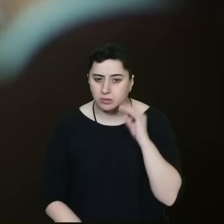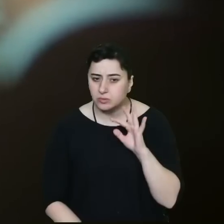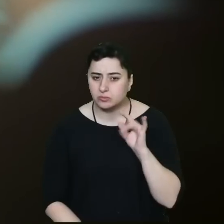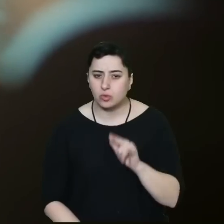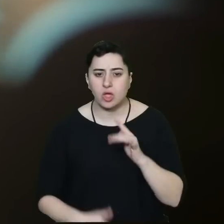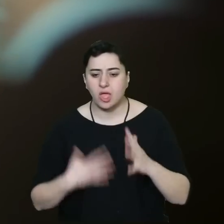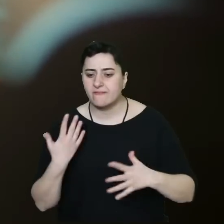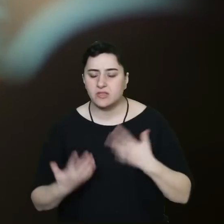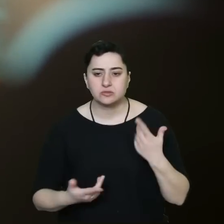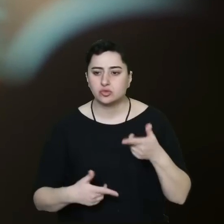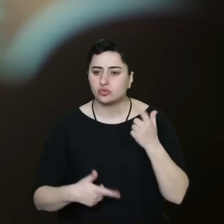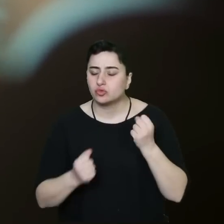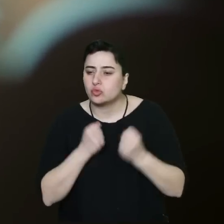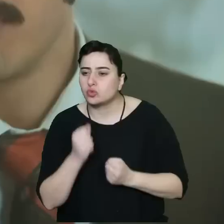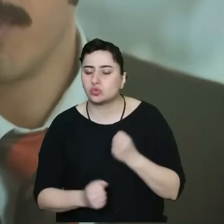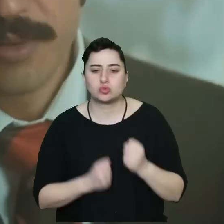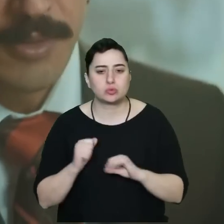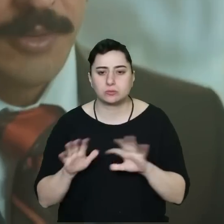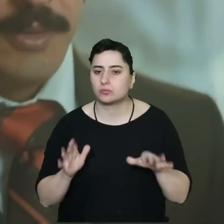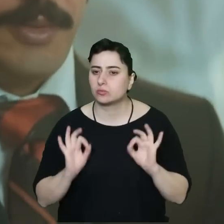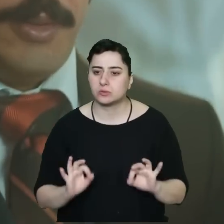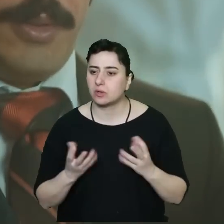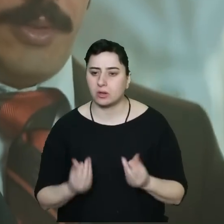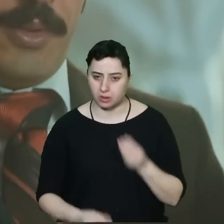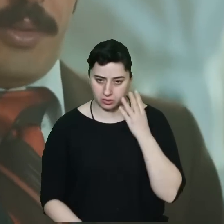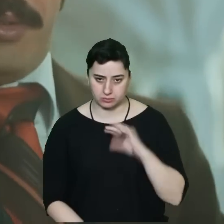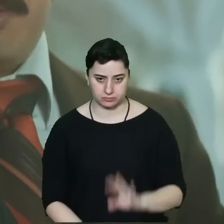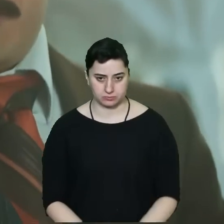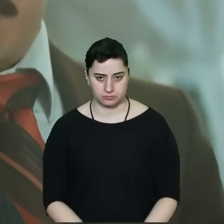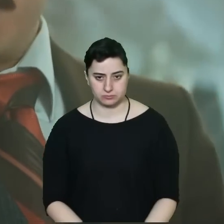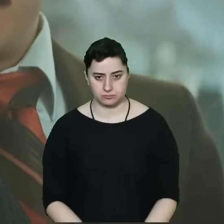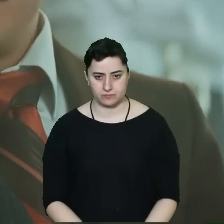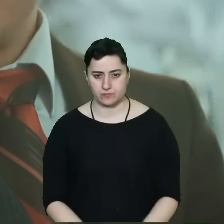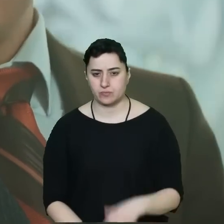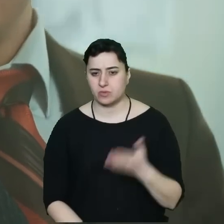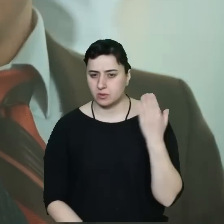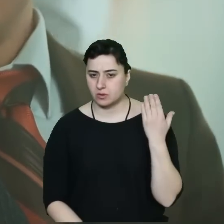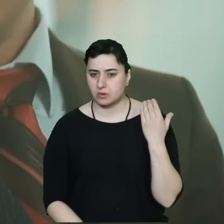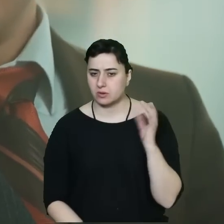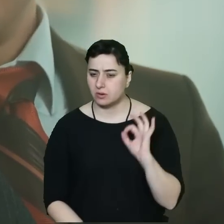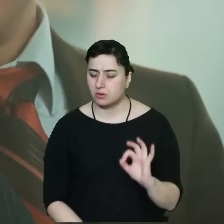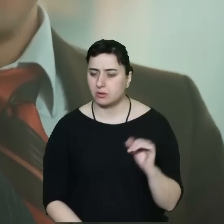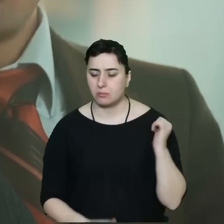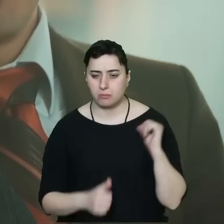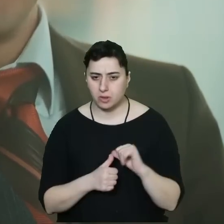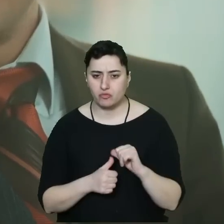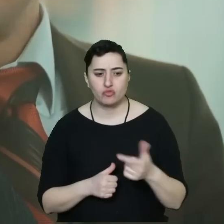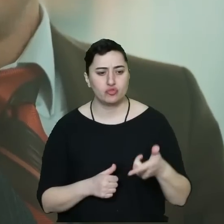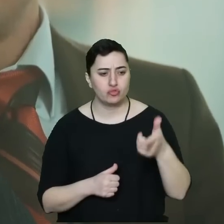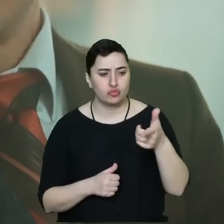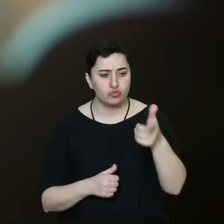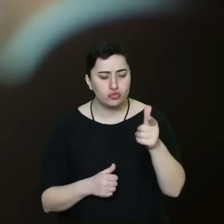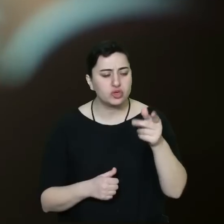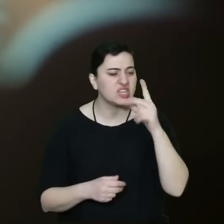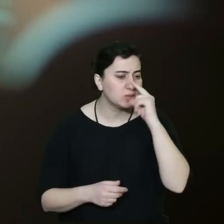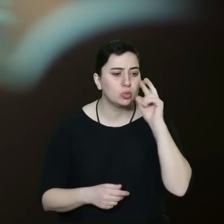kadar hevesle koşuluyor? Rasim kaygıyla bakıyor. Geçen yine işte. Vurulanları görmedik